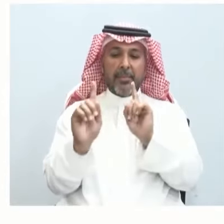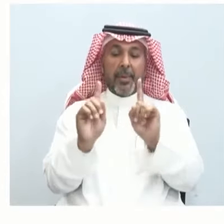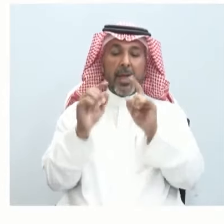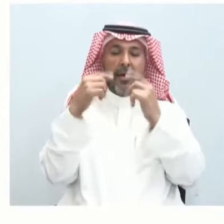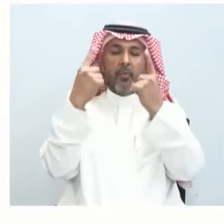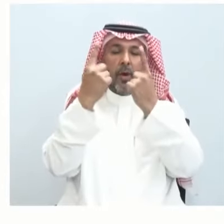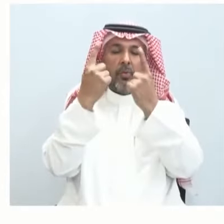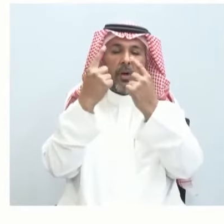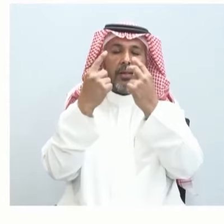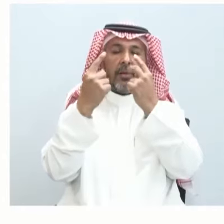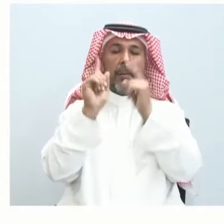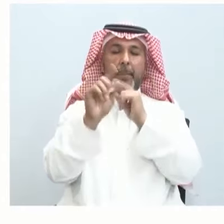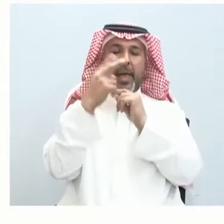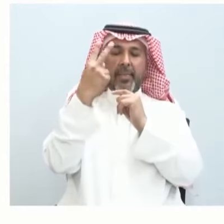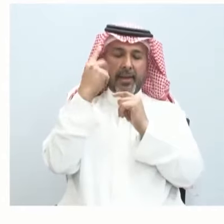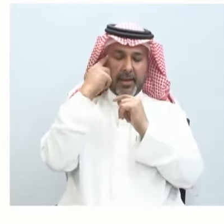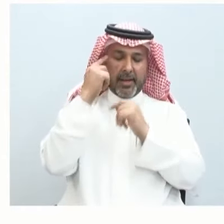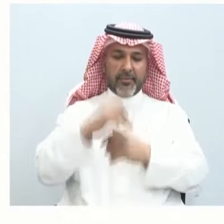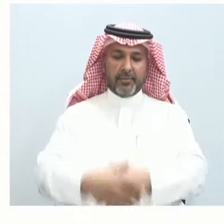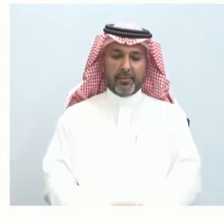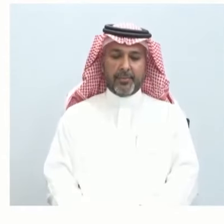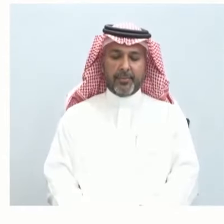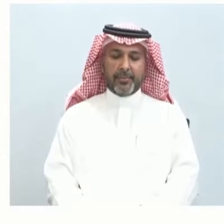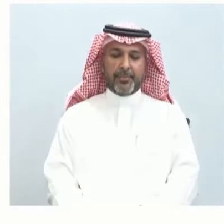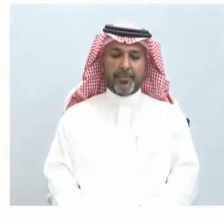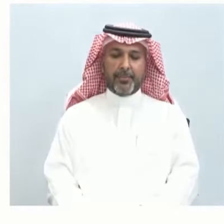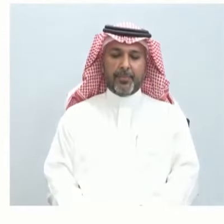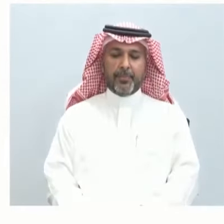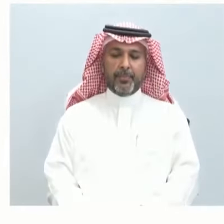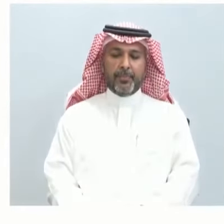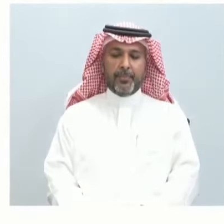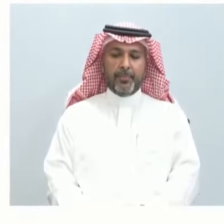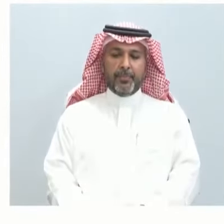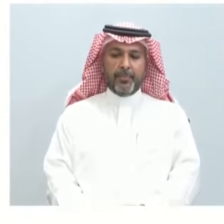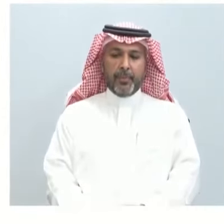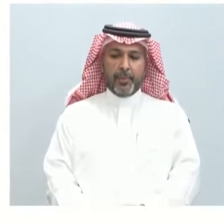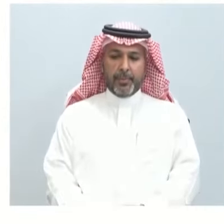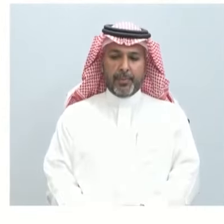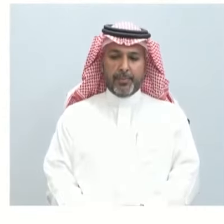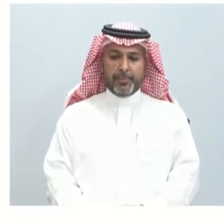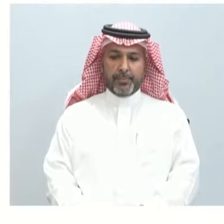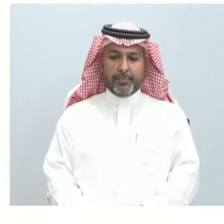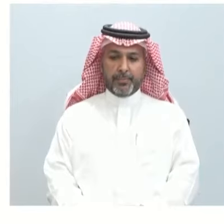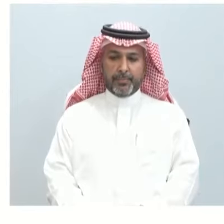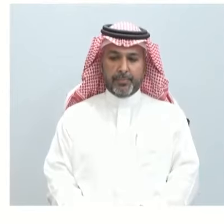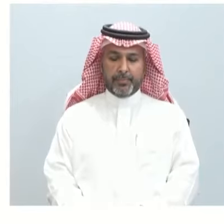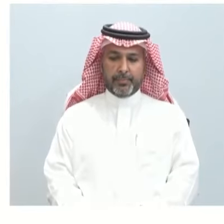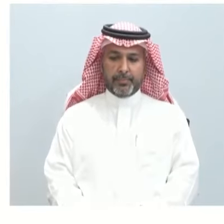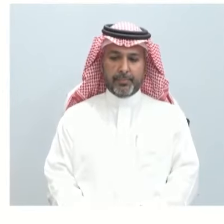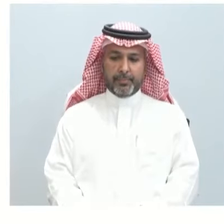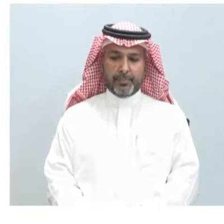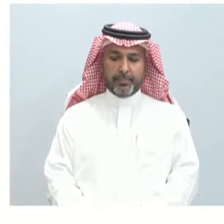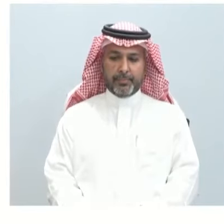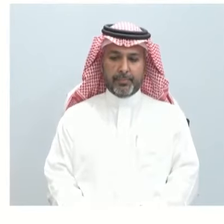الاسس القوه نقوم بجمع الاسس اذا تساوى الاساس بالنسبه للحد الاول باء واحد ضرب